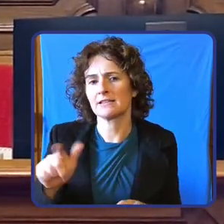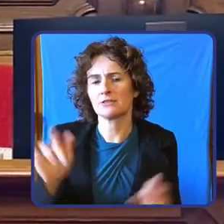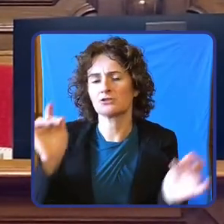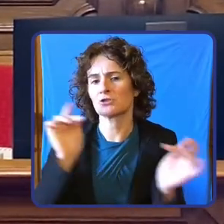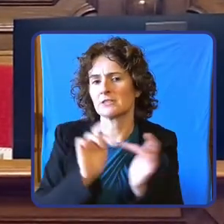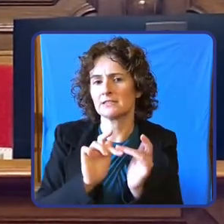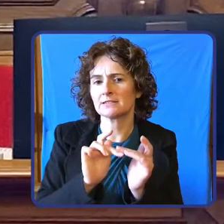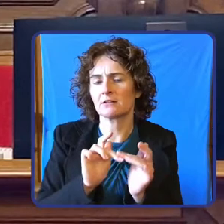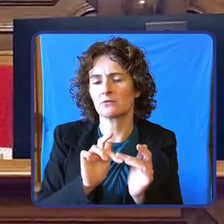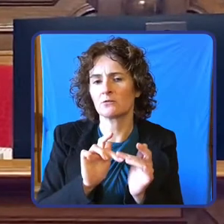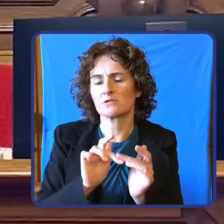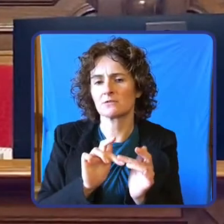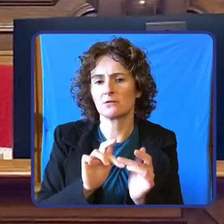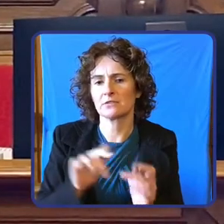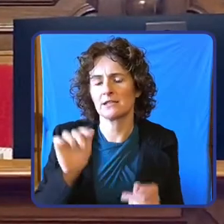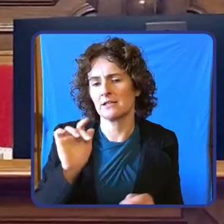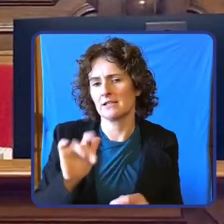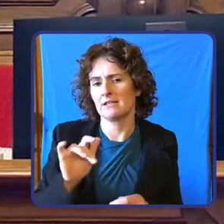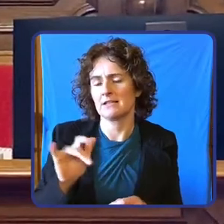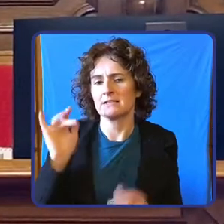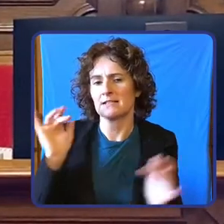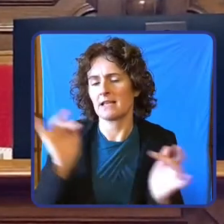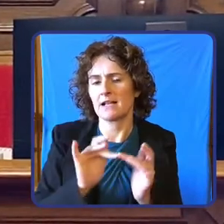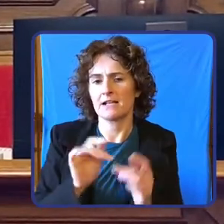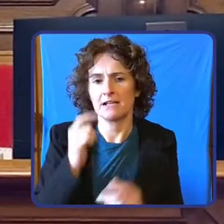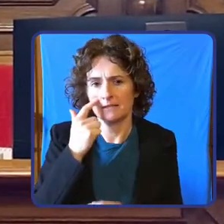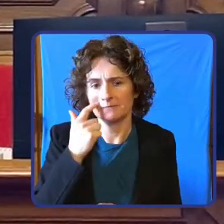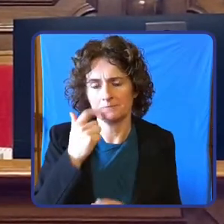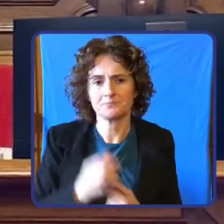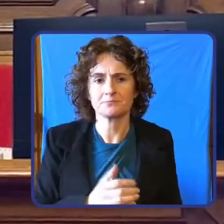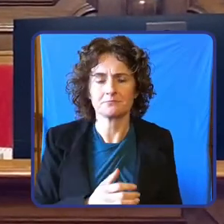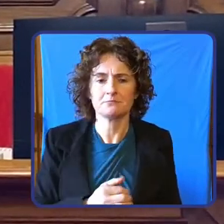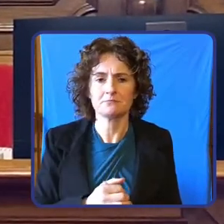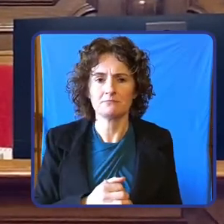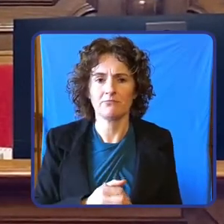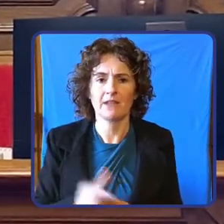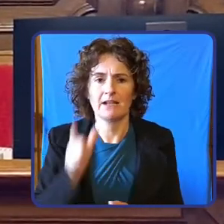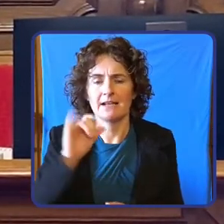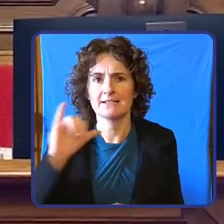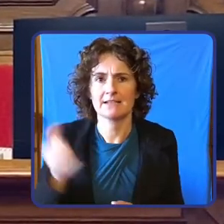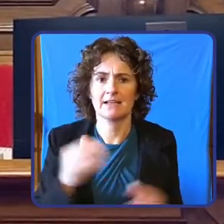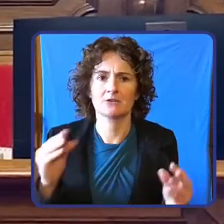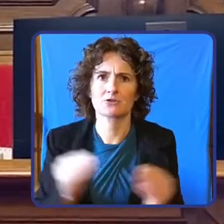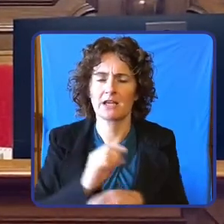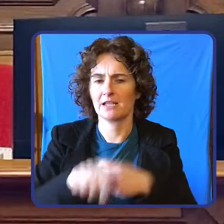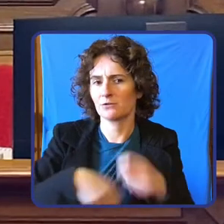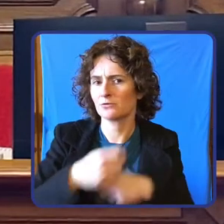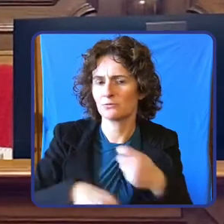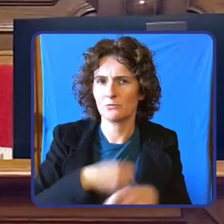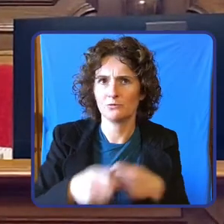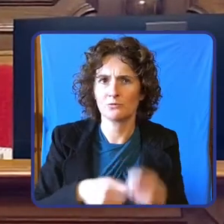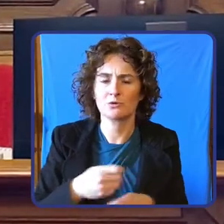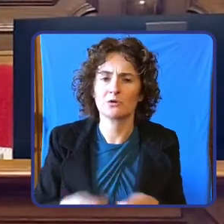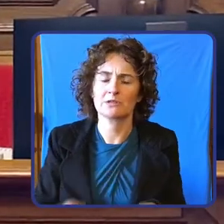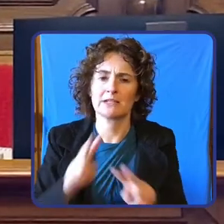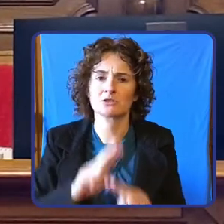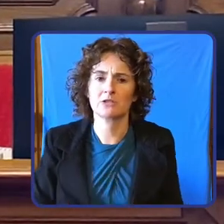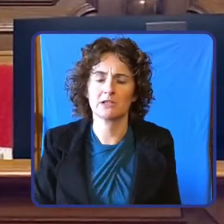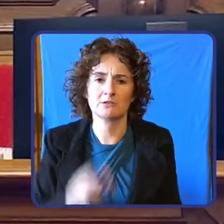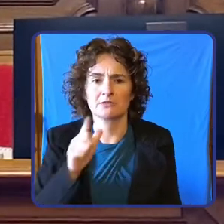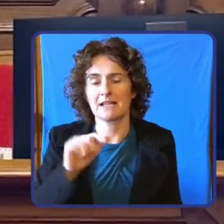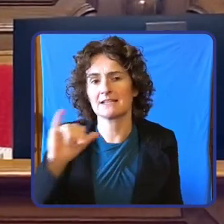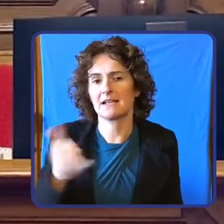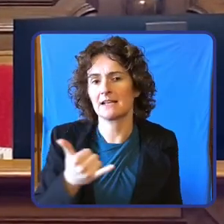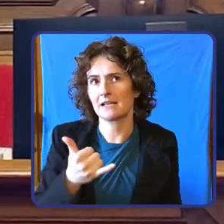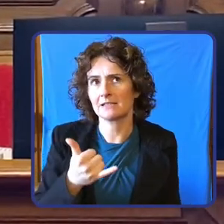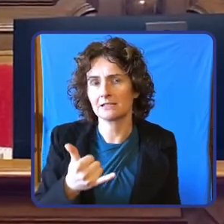le. Jó, tehát önök végig kampányolnak. Lázár János együttműködést ígért tavaly a választás után, a Lázár Jánoshoz